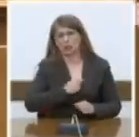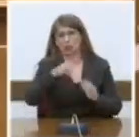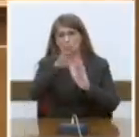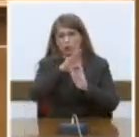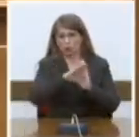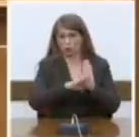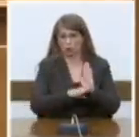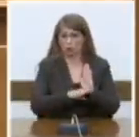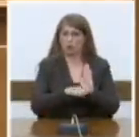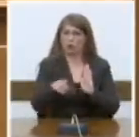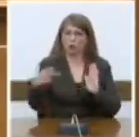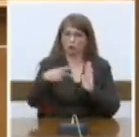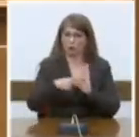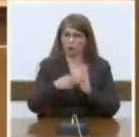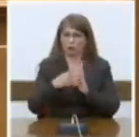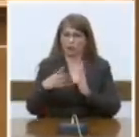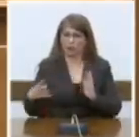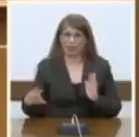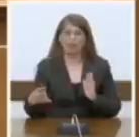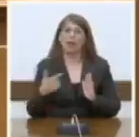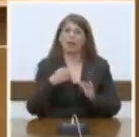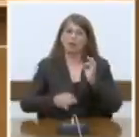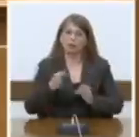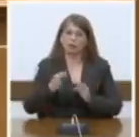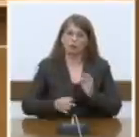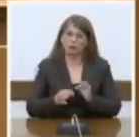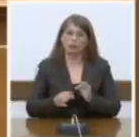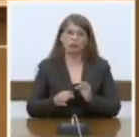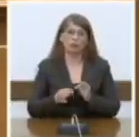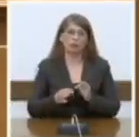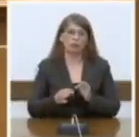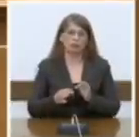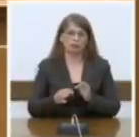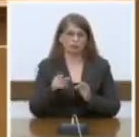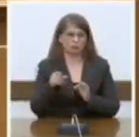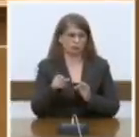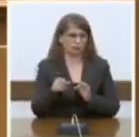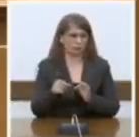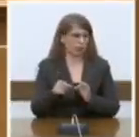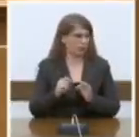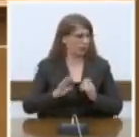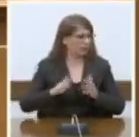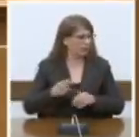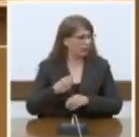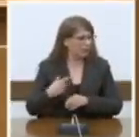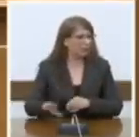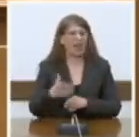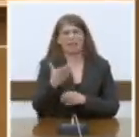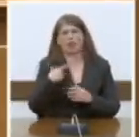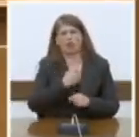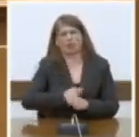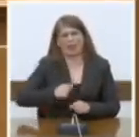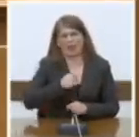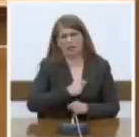της Νέας Δημοκρατίας το 19 μιλούσε για την ολοκλήρωση της τηλεδιοίκησης και του τηλεελέγχου και είχαμε την τραγικότητα των τεμπών. Ήταν δέσμευσή σας το 19